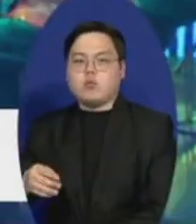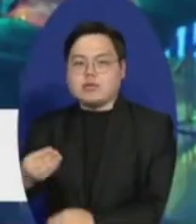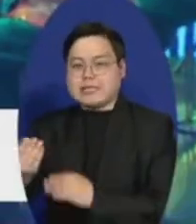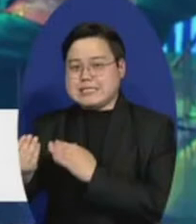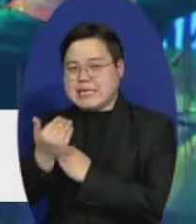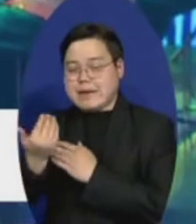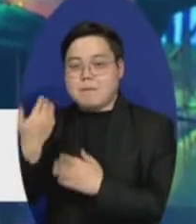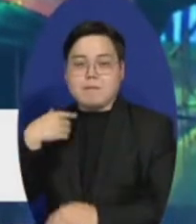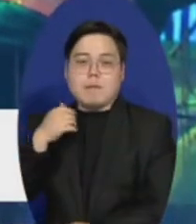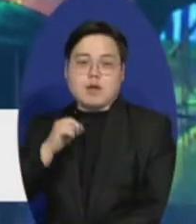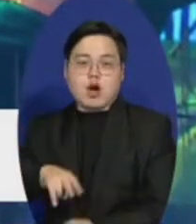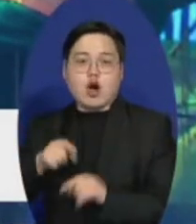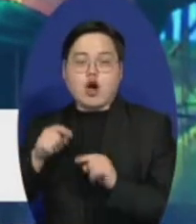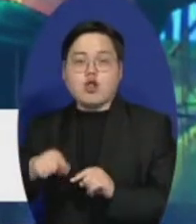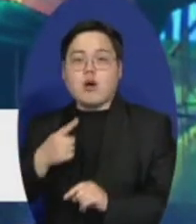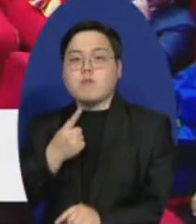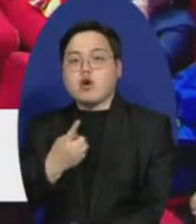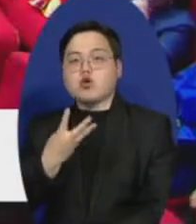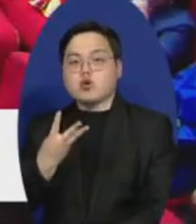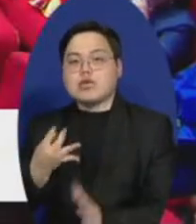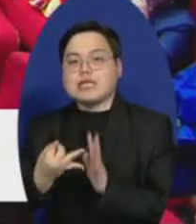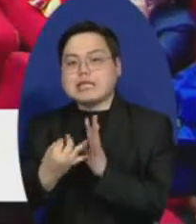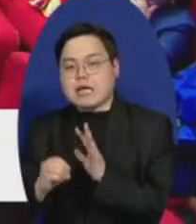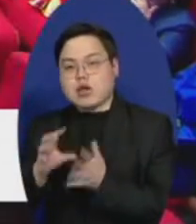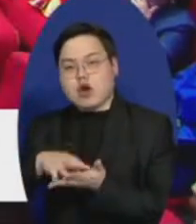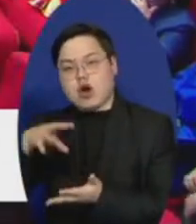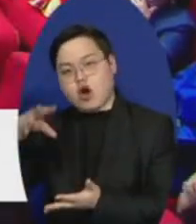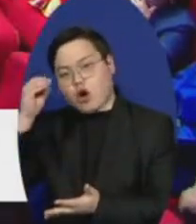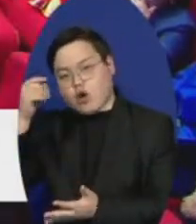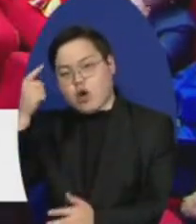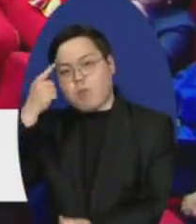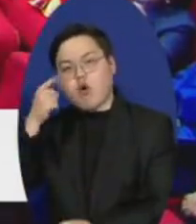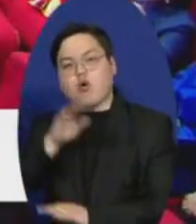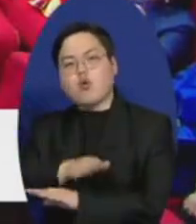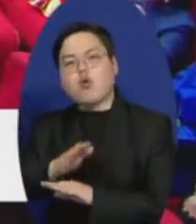байдлаар 1470 оюутан Монгол хүүхдүүдийн ирээдүйн